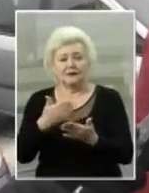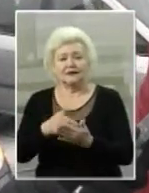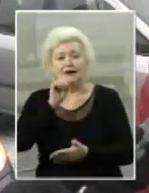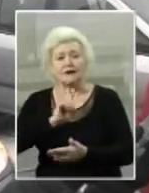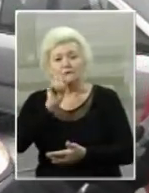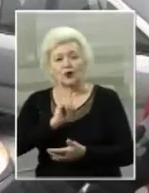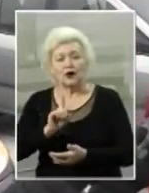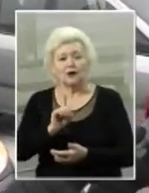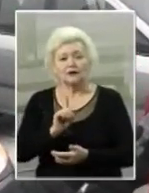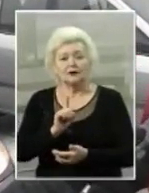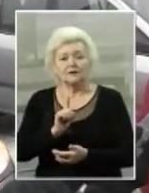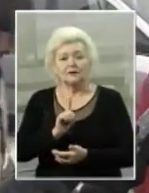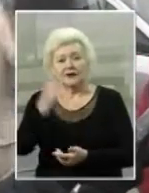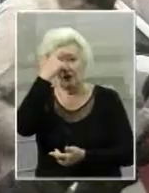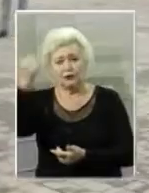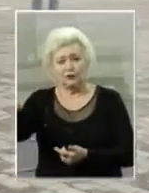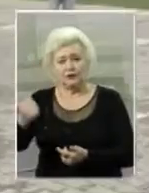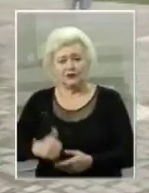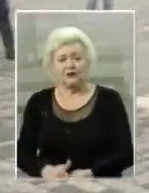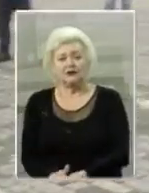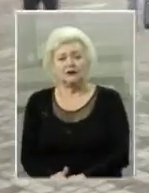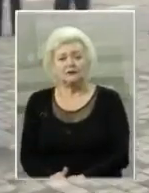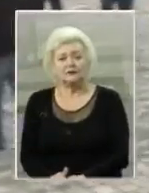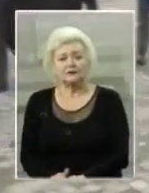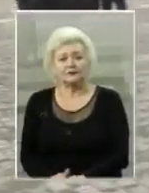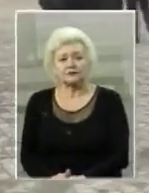Це тільки поки предупреждення, коротше. Да.